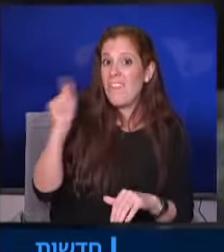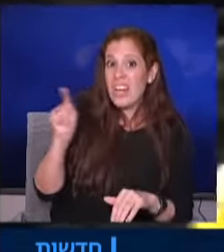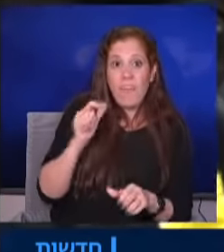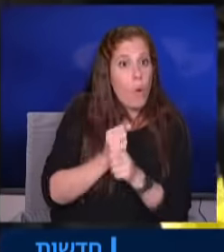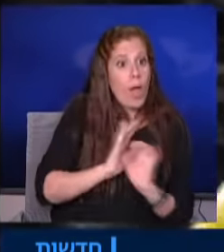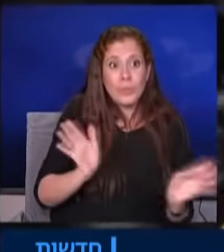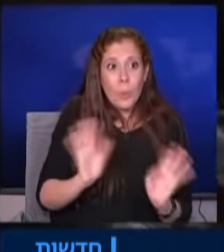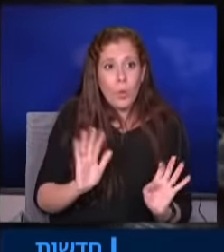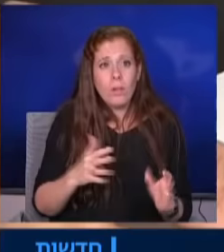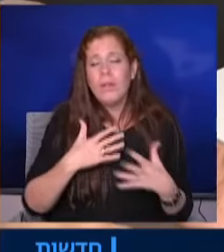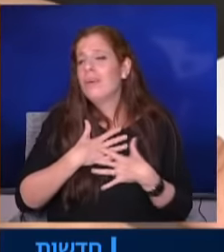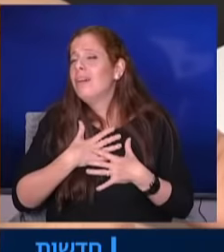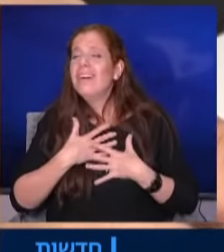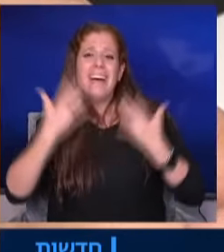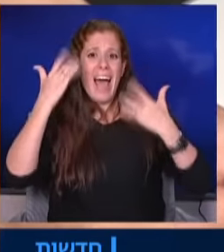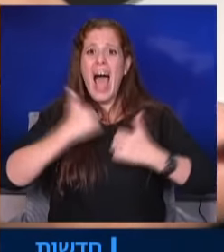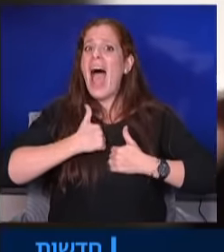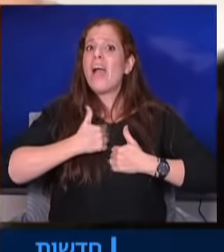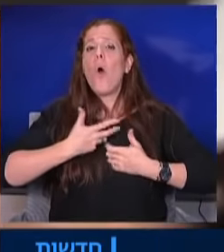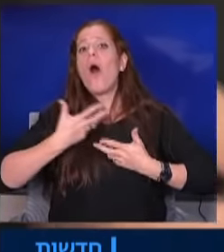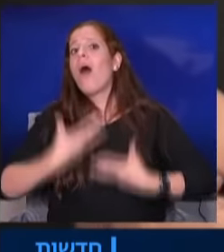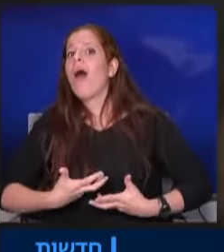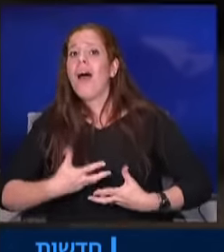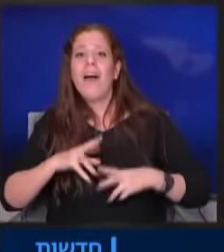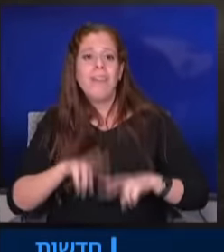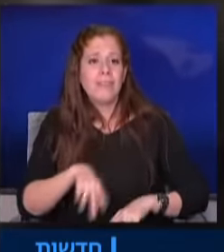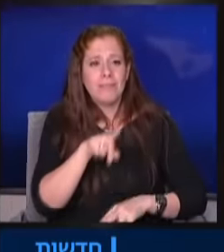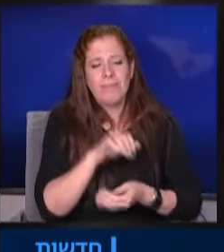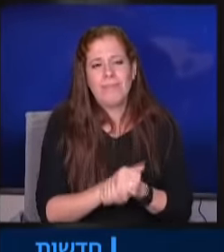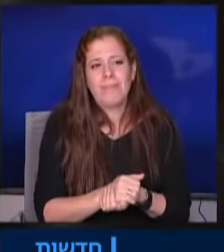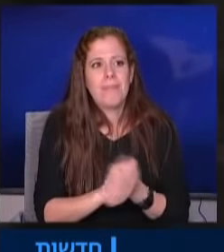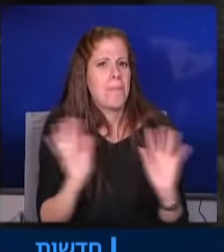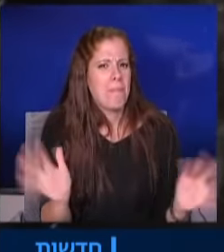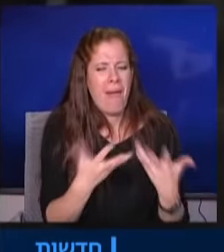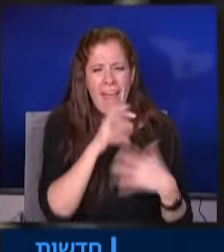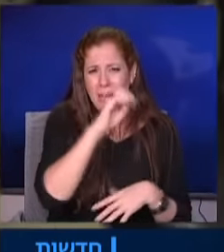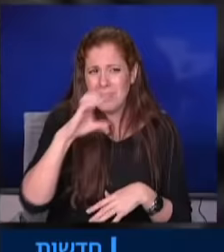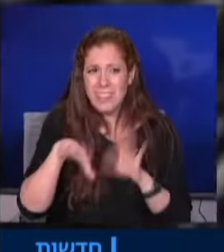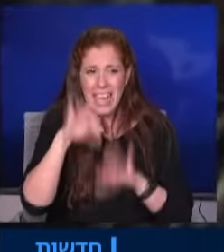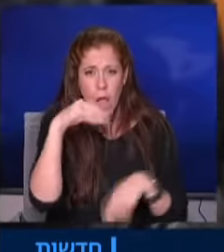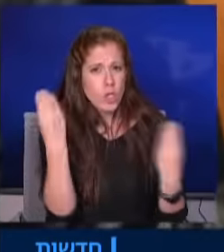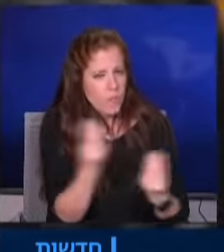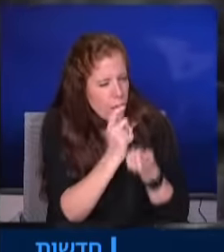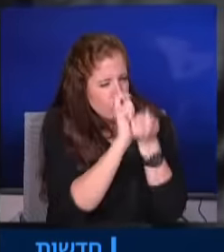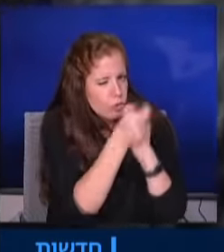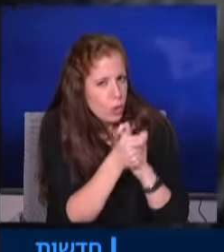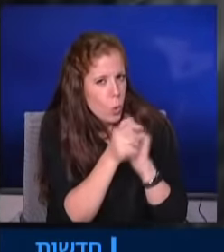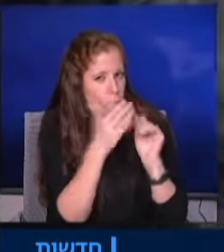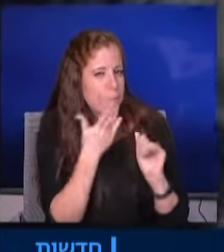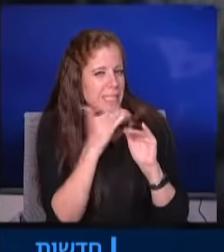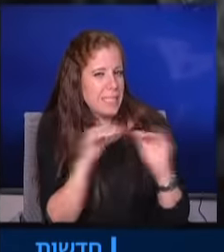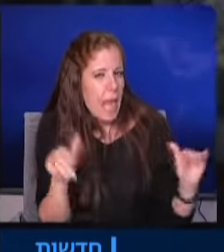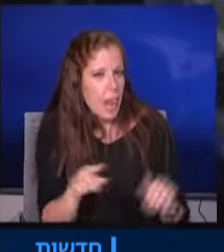here. די מהר, אמסי מגלה שהשתנו כמה דברים על הבמות בישראל.